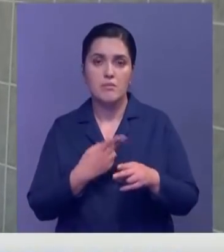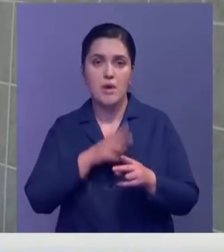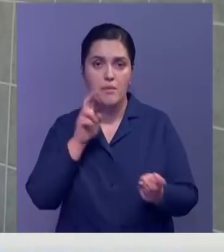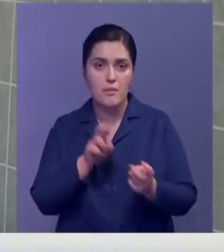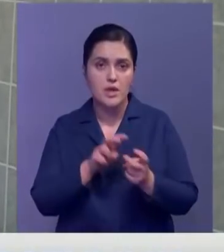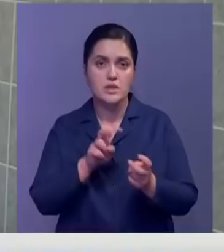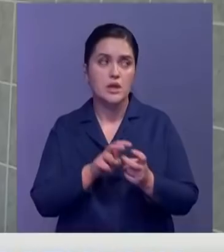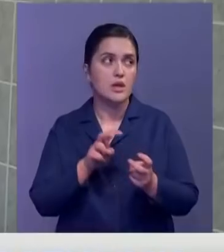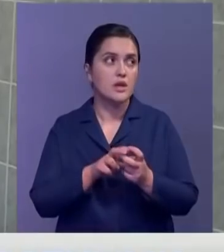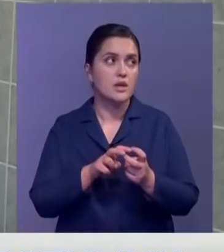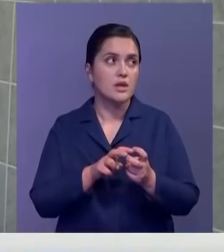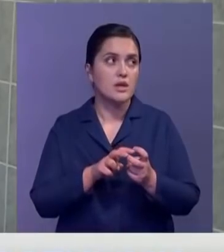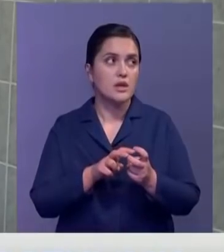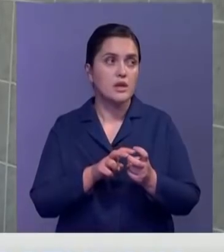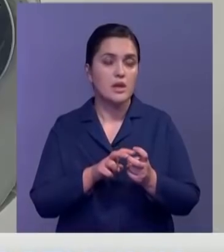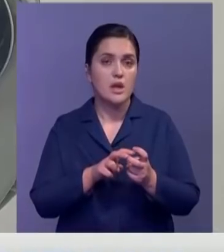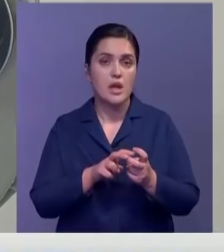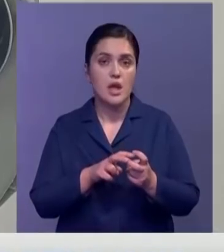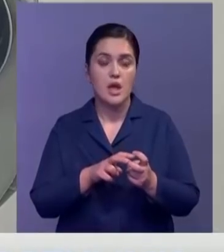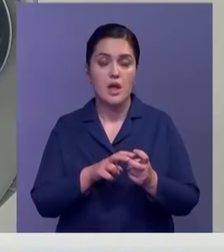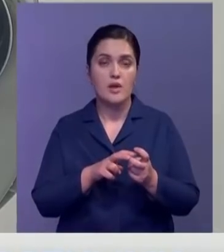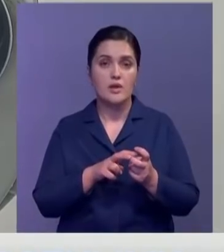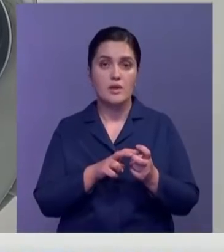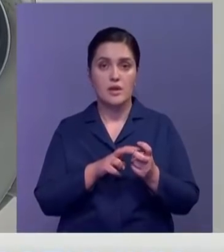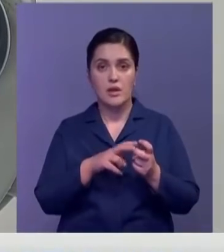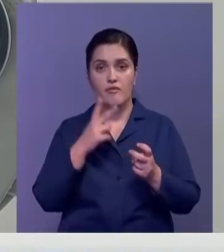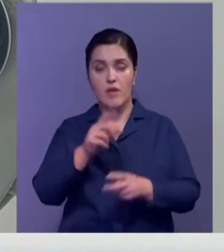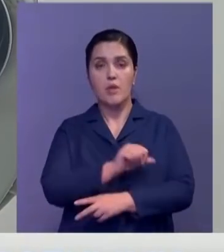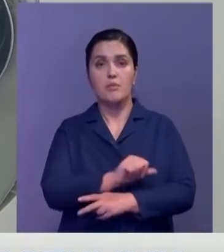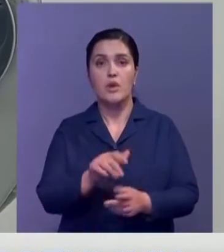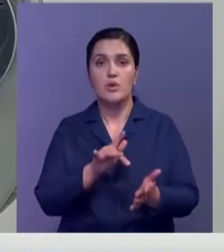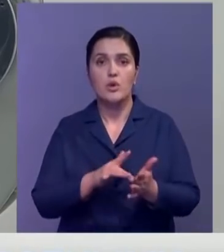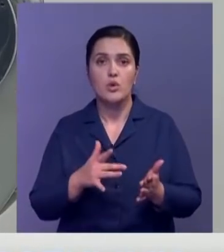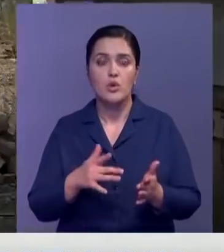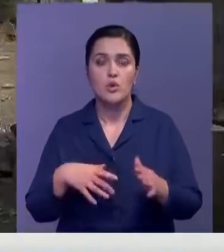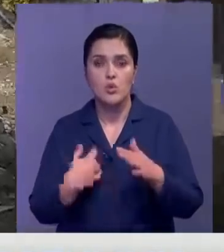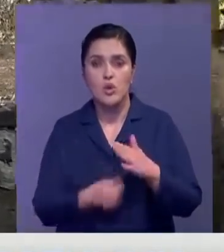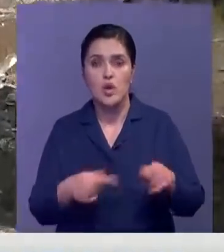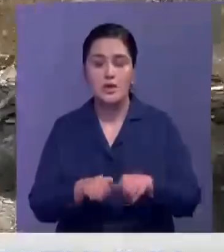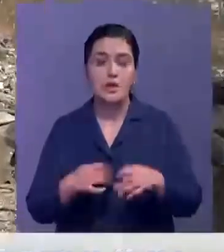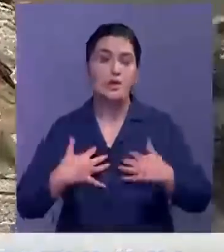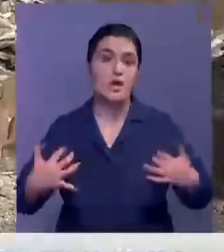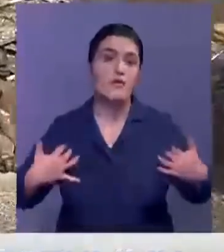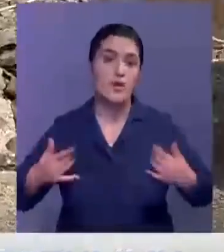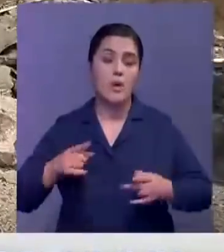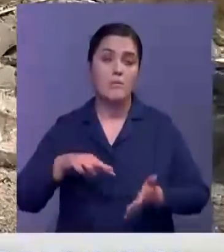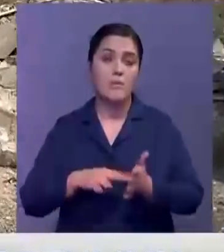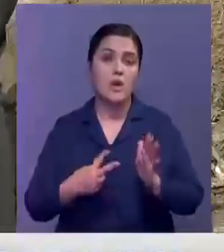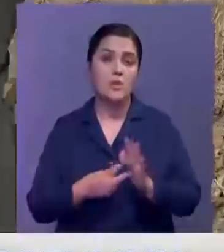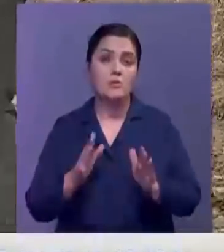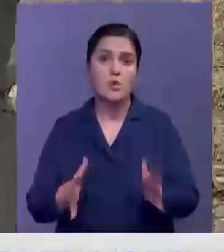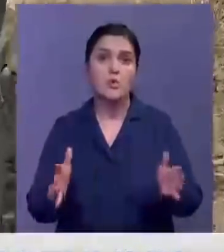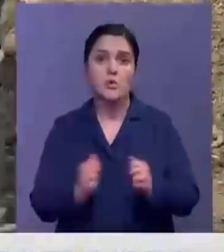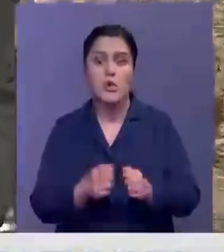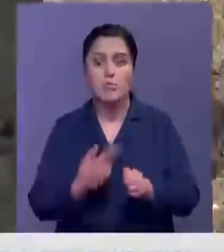заметили, в пригородах уже гуляют вот такие животные. До конца года в области планируют отловить и стерилизовать больше 3000 собак и кошек. В Акимате